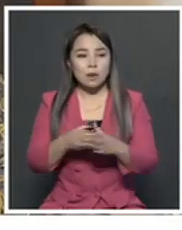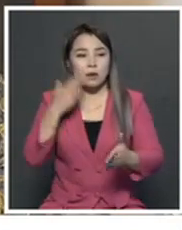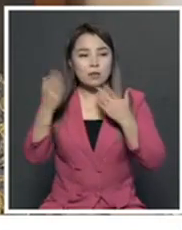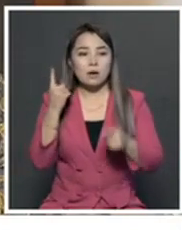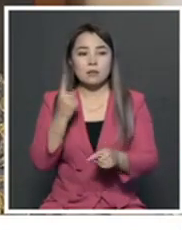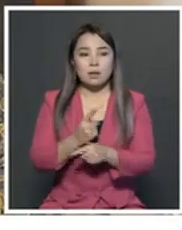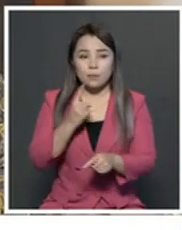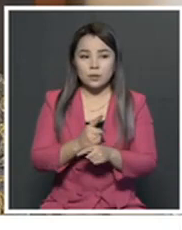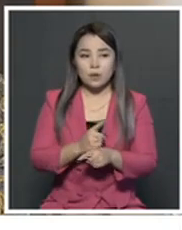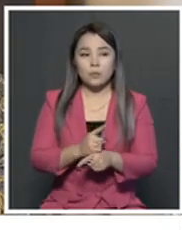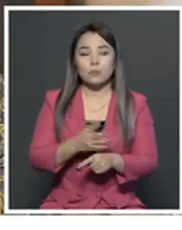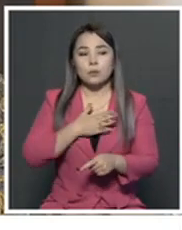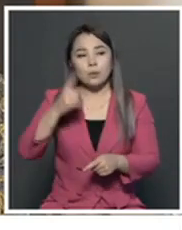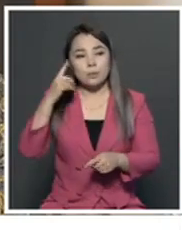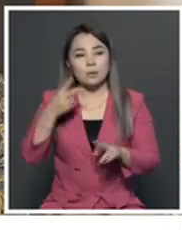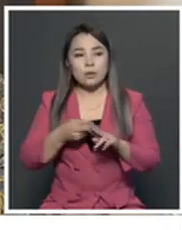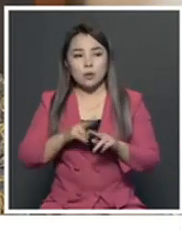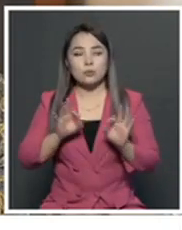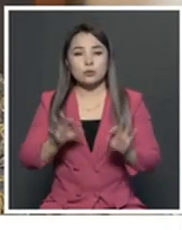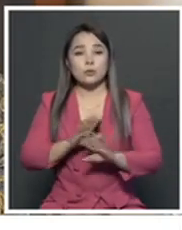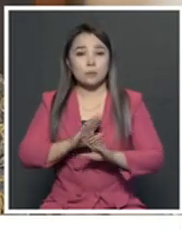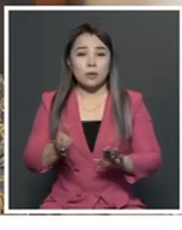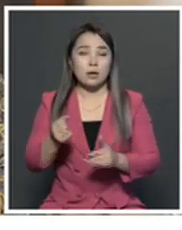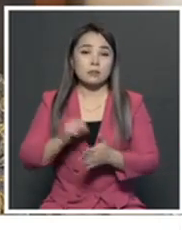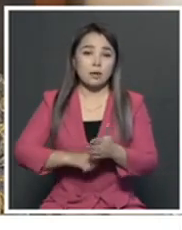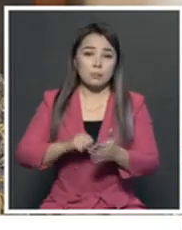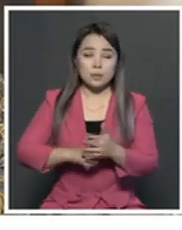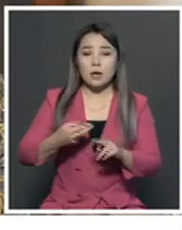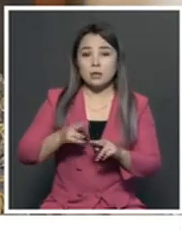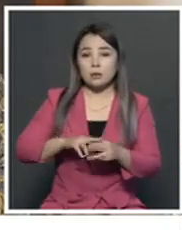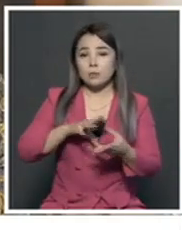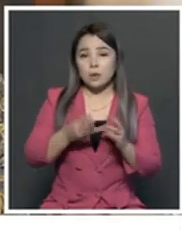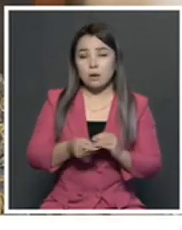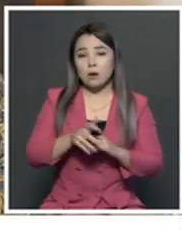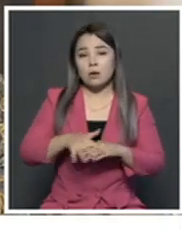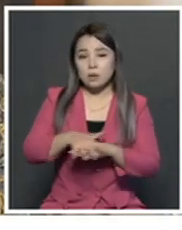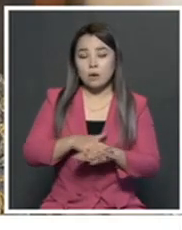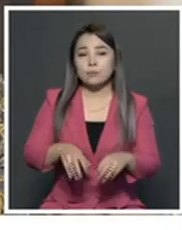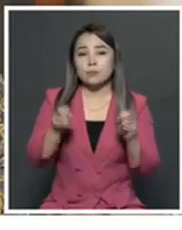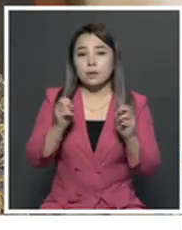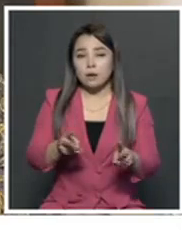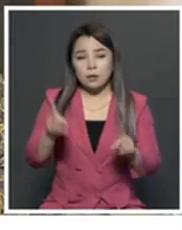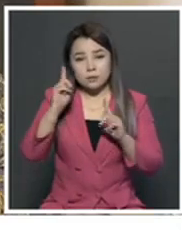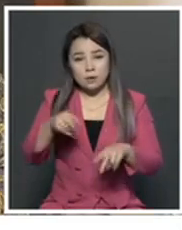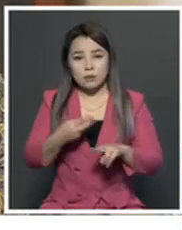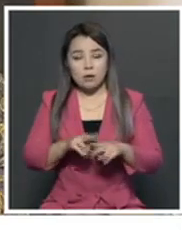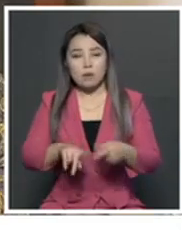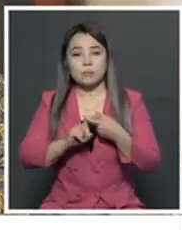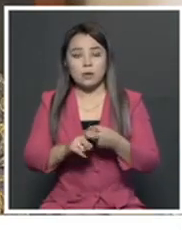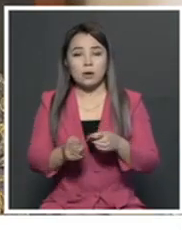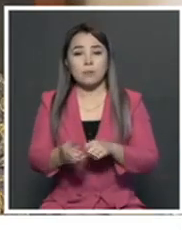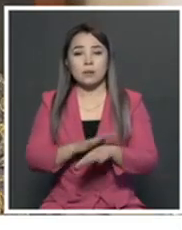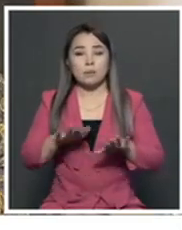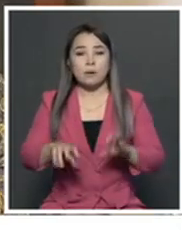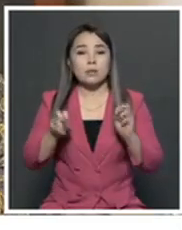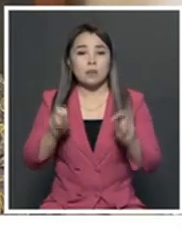өткізу менің ойымша дұрыс емес. Себебі мынау халыққа қырғидай тиіп келе жатқан